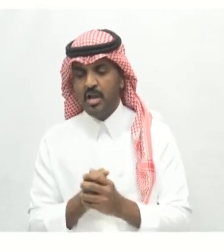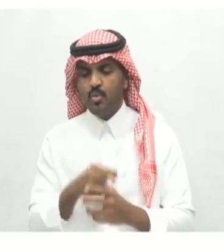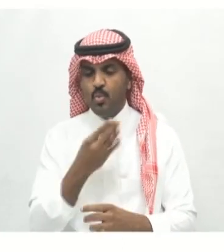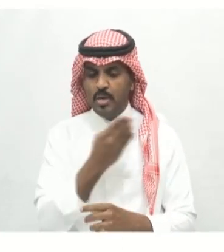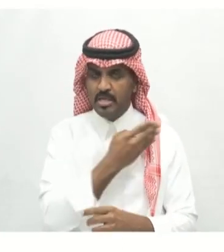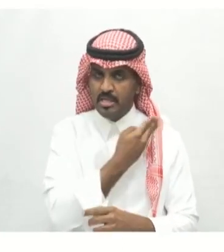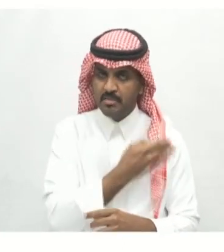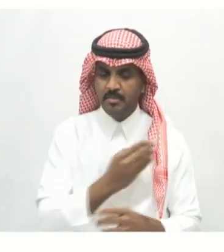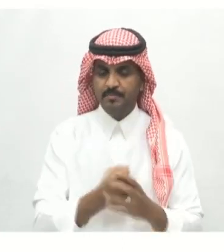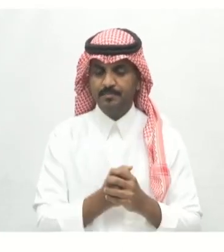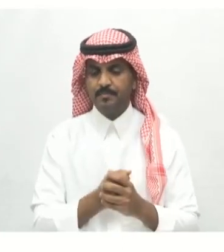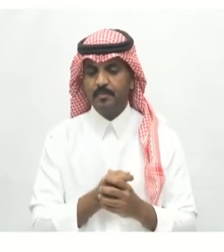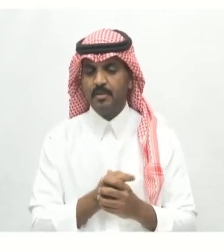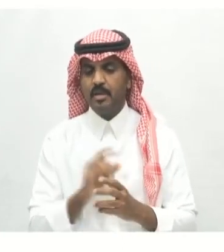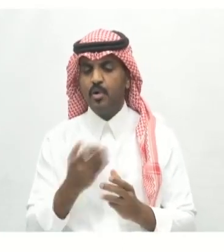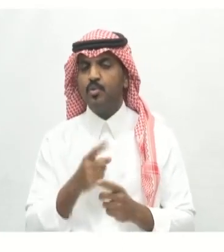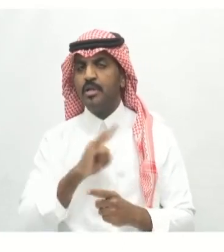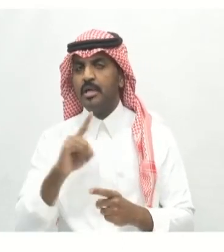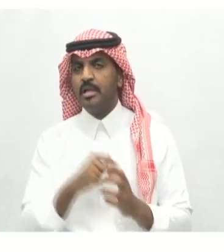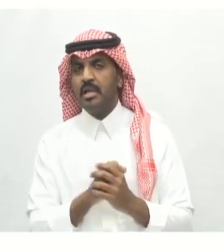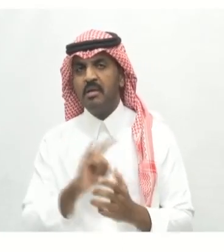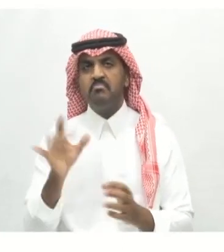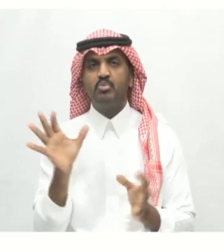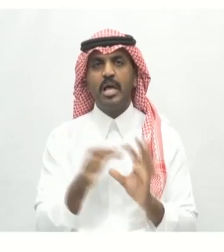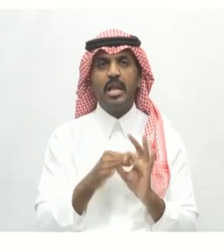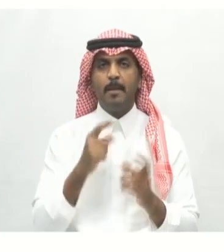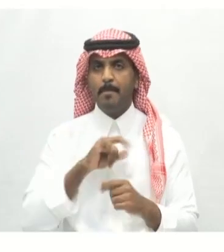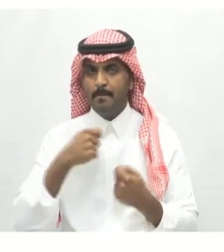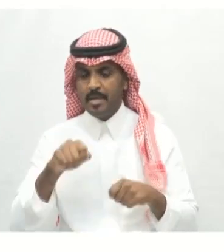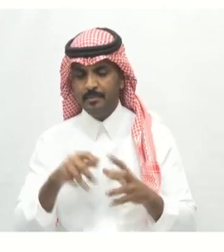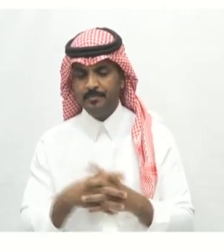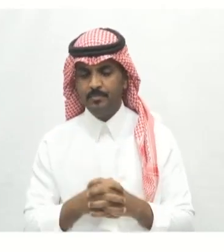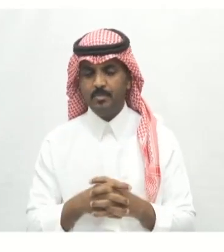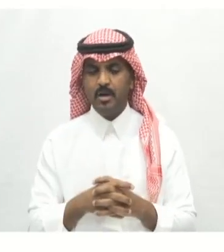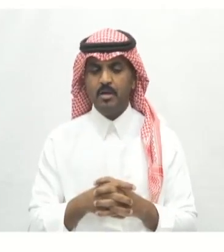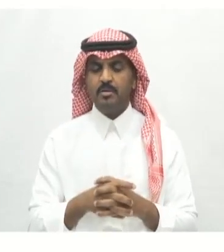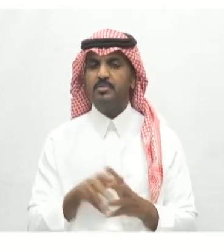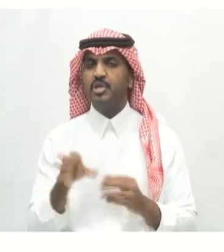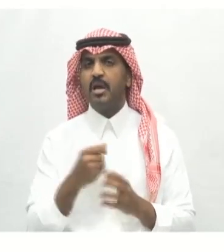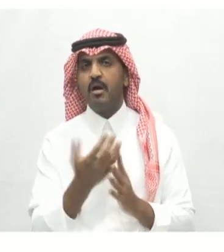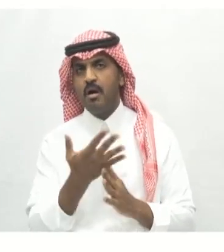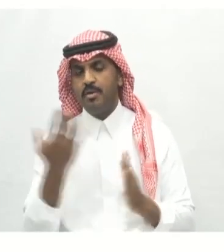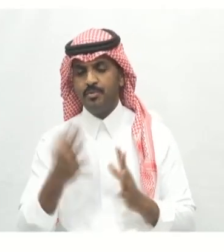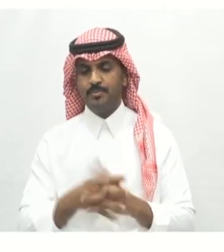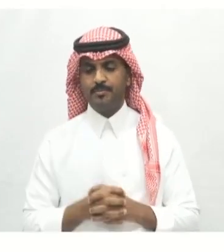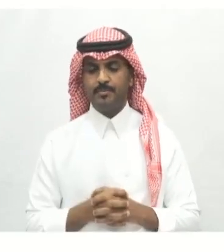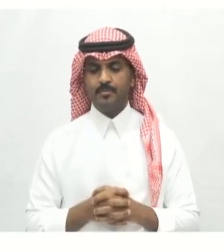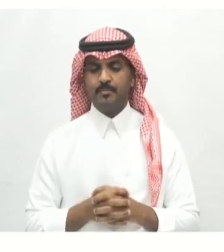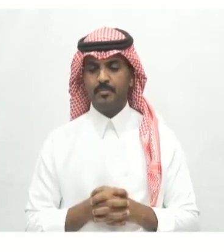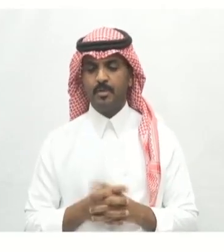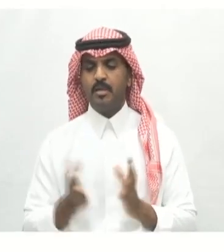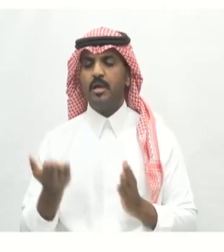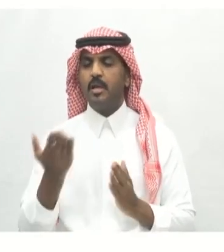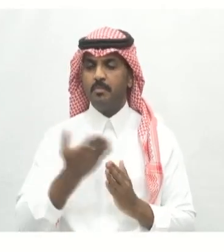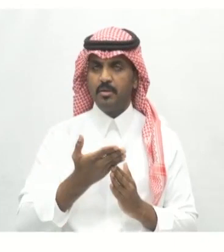واسمه لماذا لكون النهي لم يتعلق بالبيع وانما بامر خارج عنه